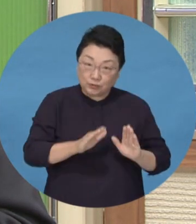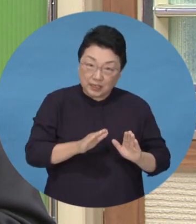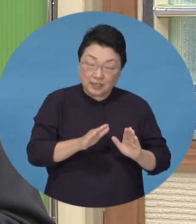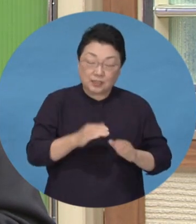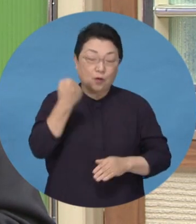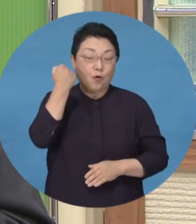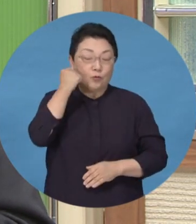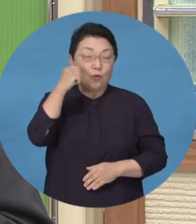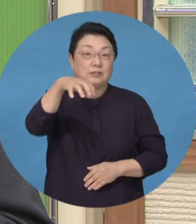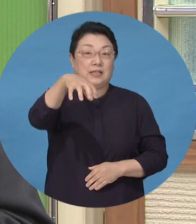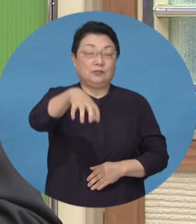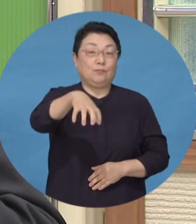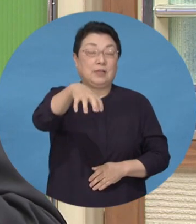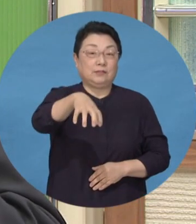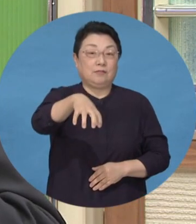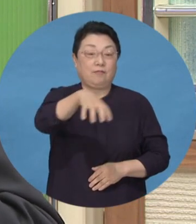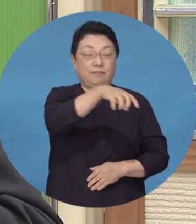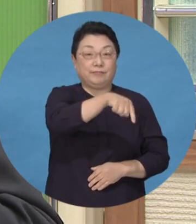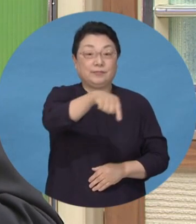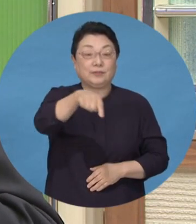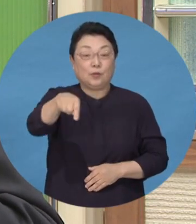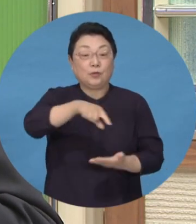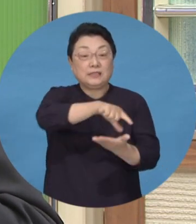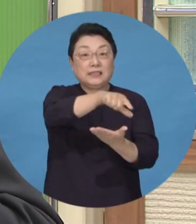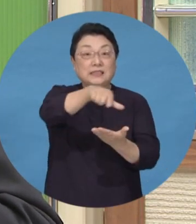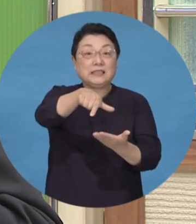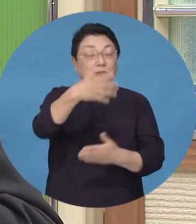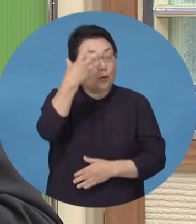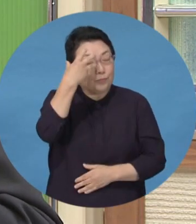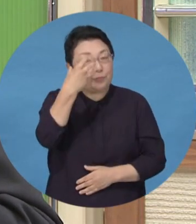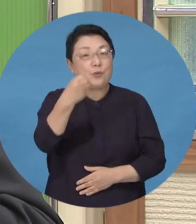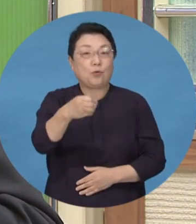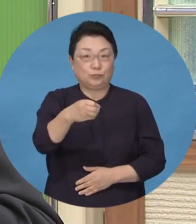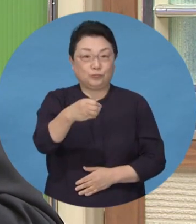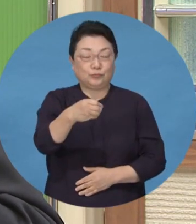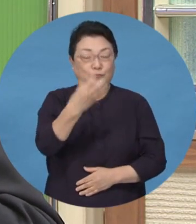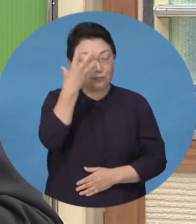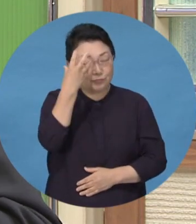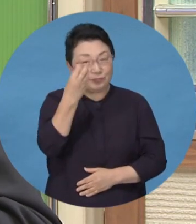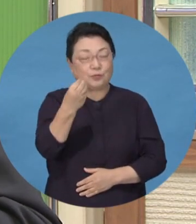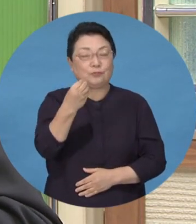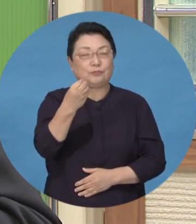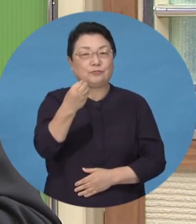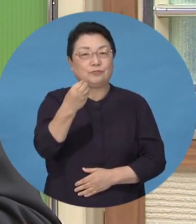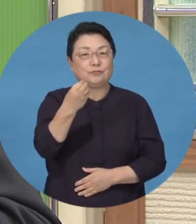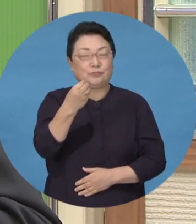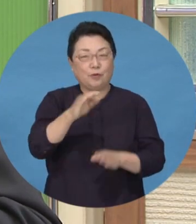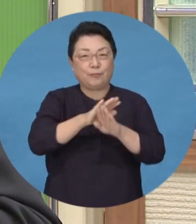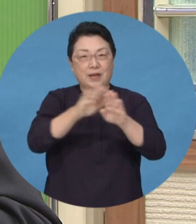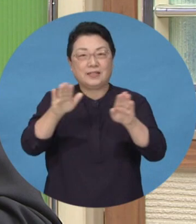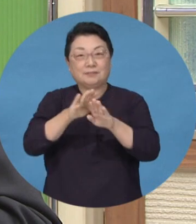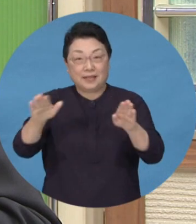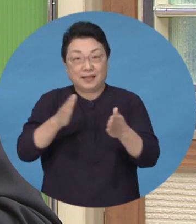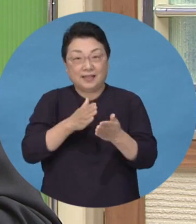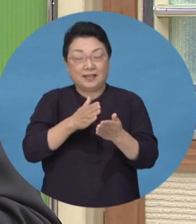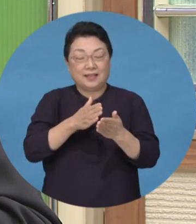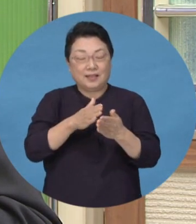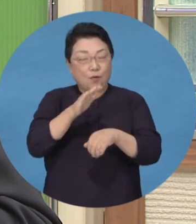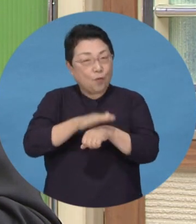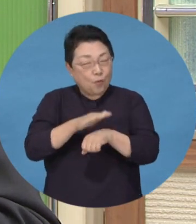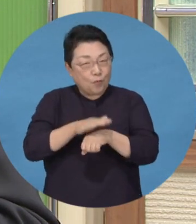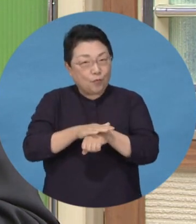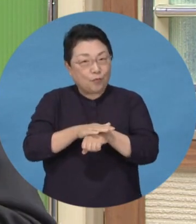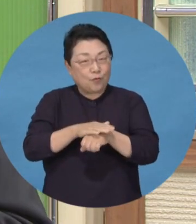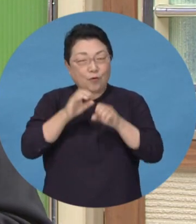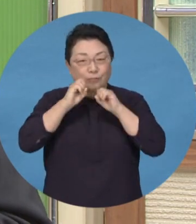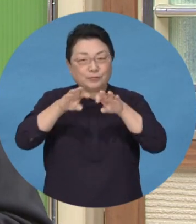橋南地方ですとかそれぞれの地域の魅力をですねこう引き出し引き出す豊作を